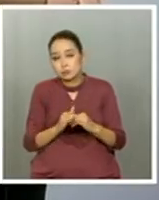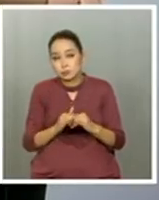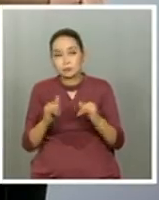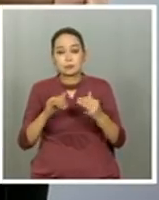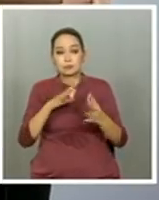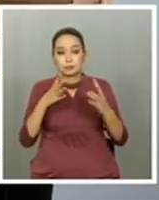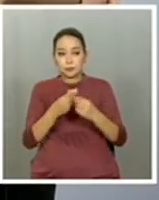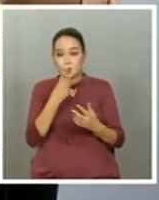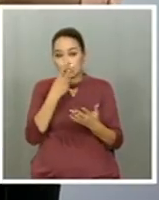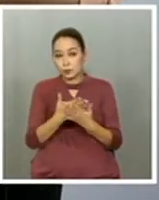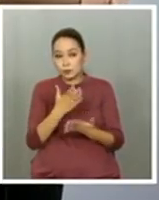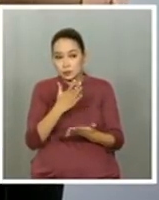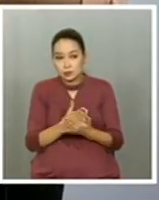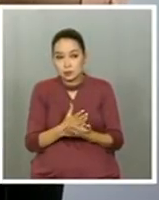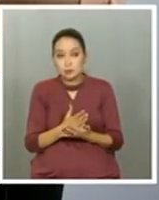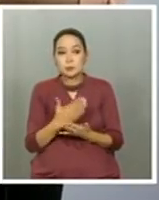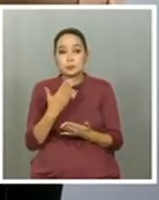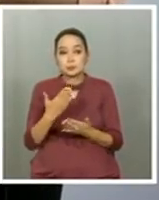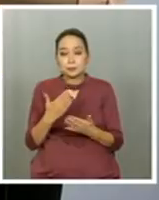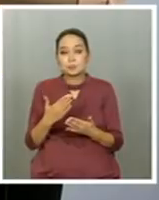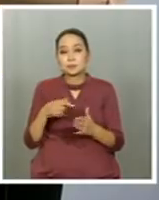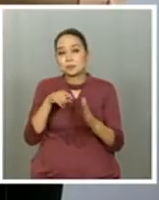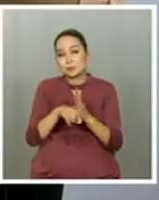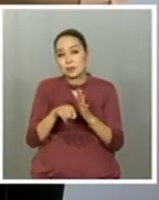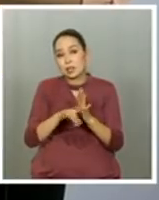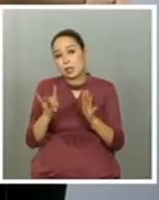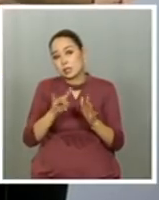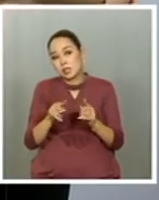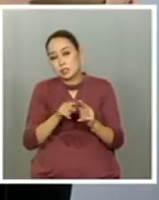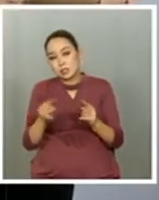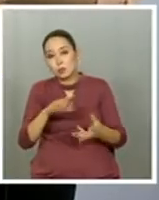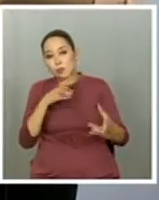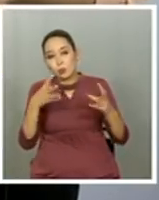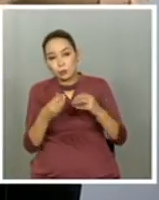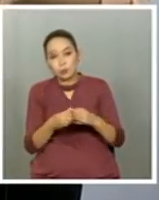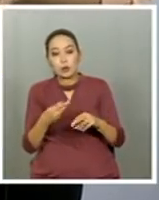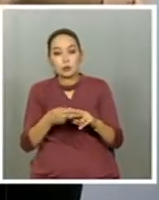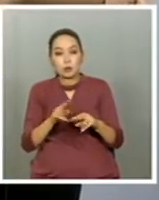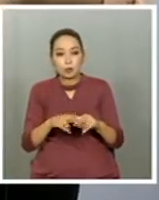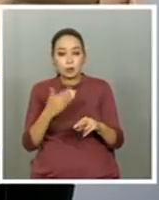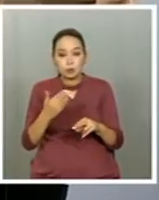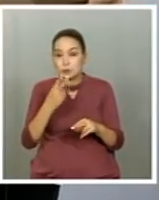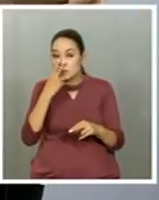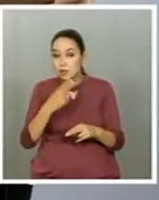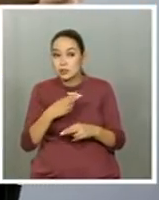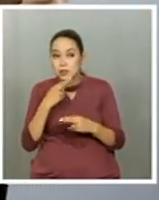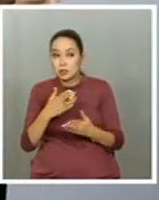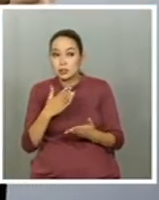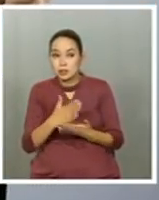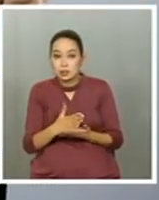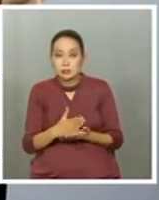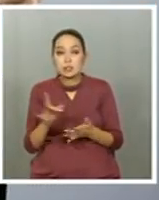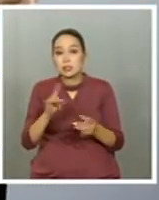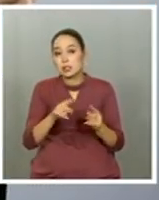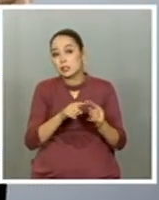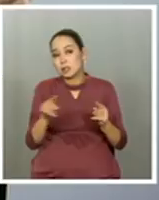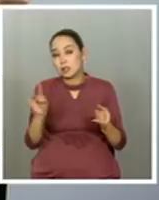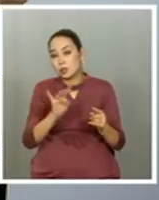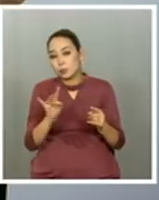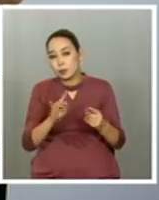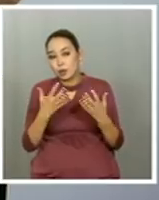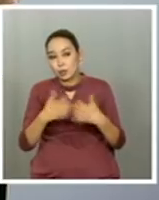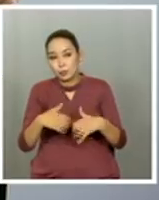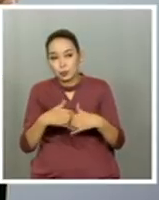болады. Органеллалардың сызықтық өлшемін бақылаған кезде біз осыған назар аударамыз. Яғни сызықтық өлшемді өлшеу кезінде